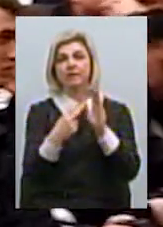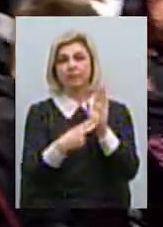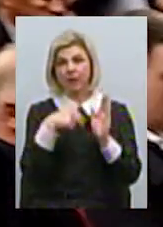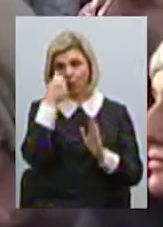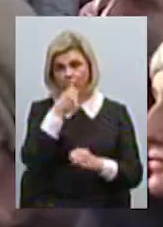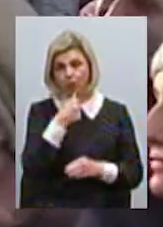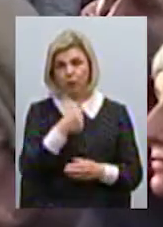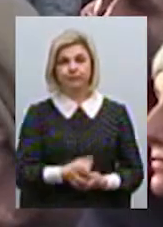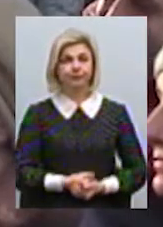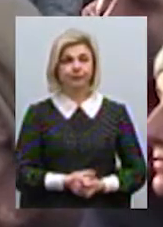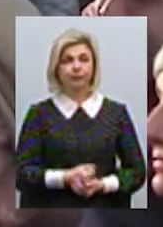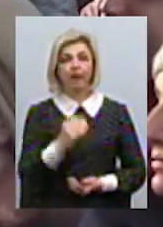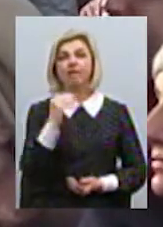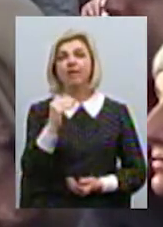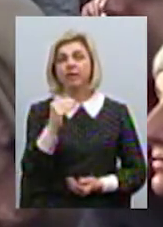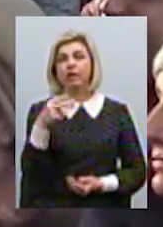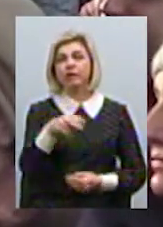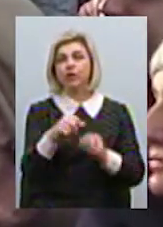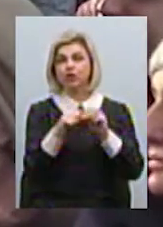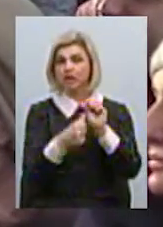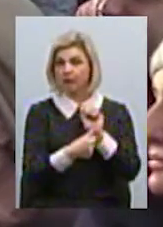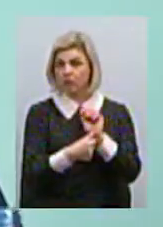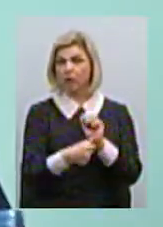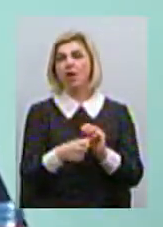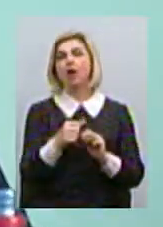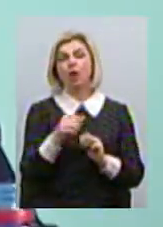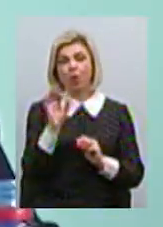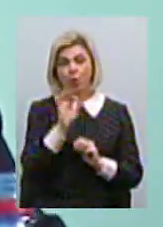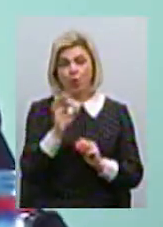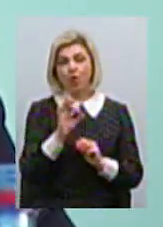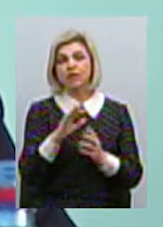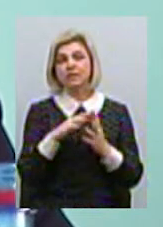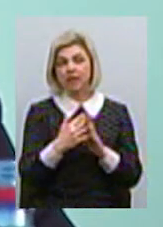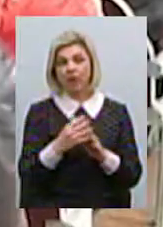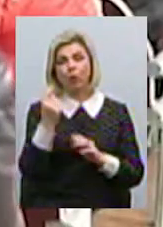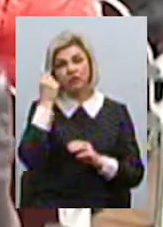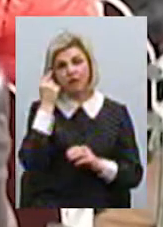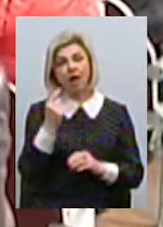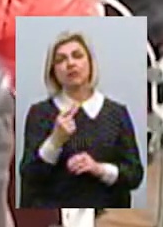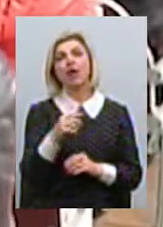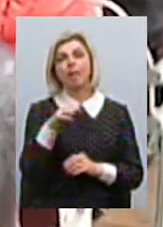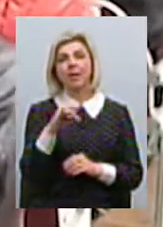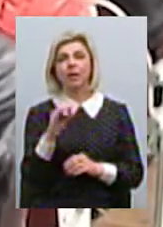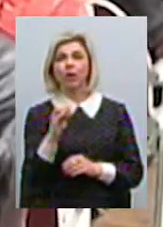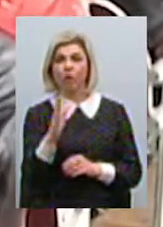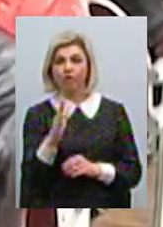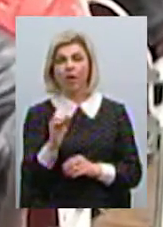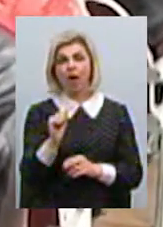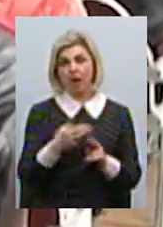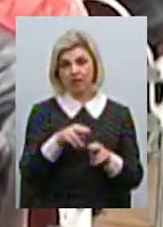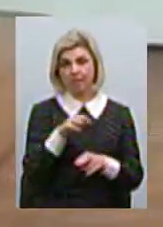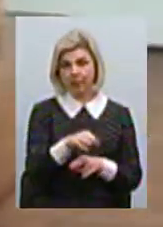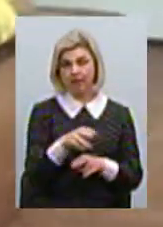2017 року. В лютому 2016-го про поневіряння селян дізнався Вадим Меріков. А це в